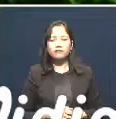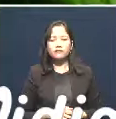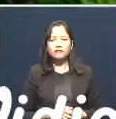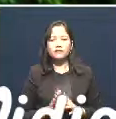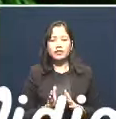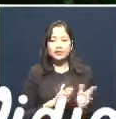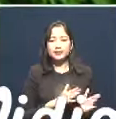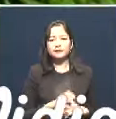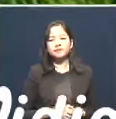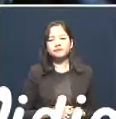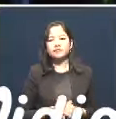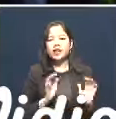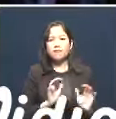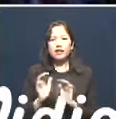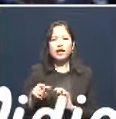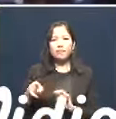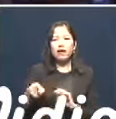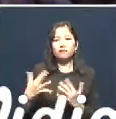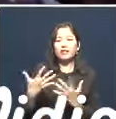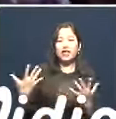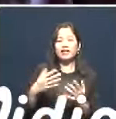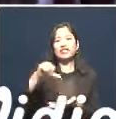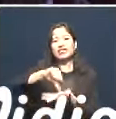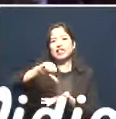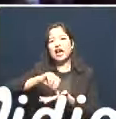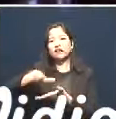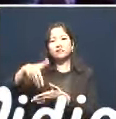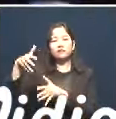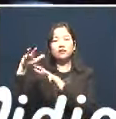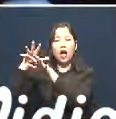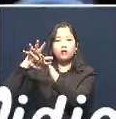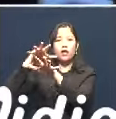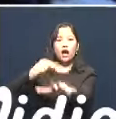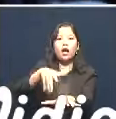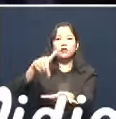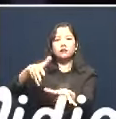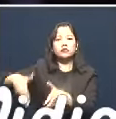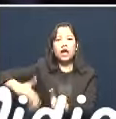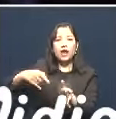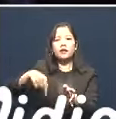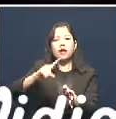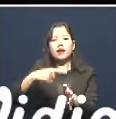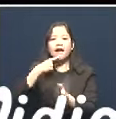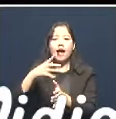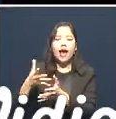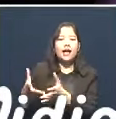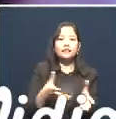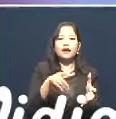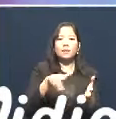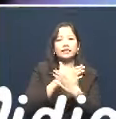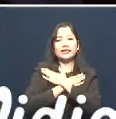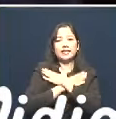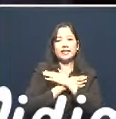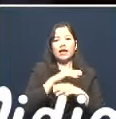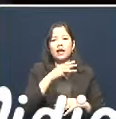Kita ke informasi lainnya, ratusan ribu warga Iran tumpah ruah ke jalan mengantar jenazah Presiden Ebrahim Raisi yang tewas akibat